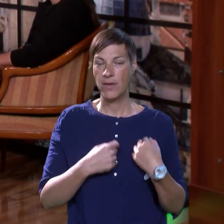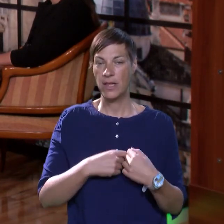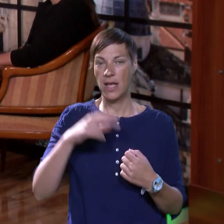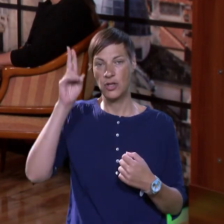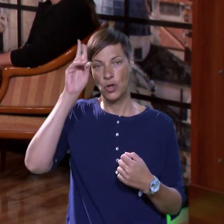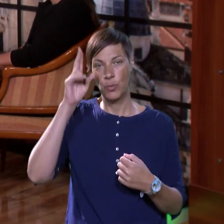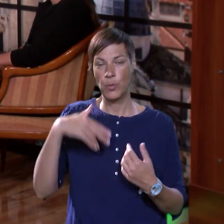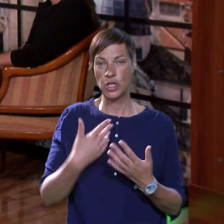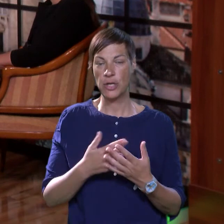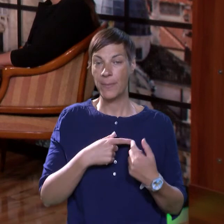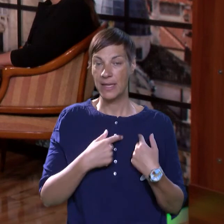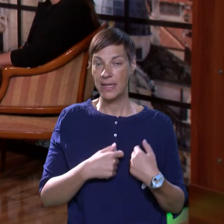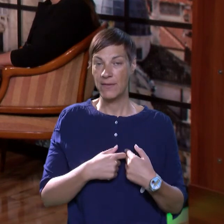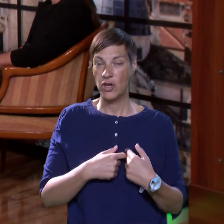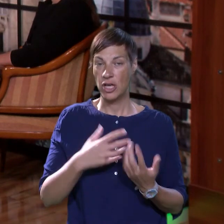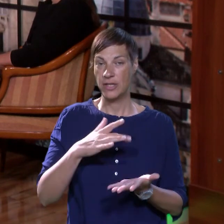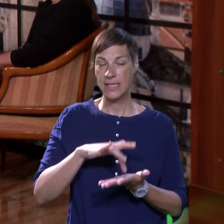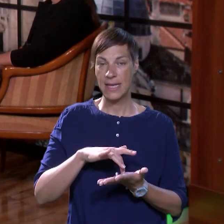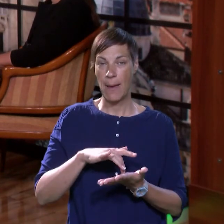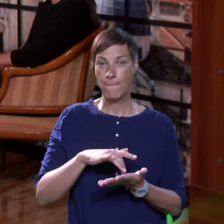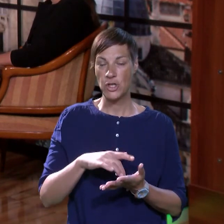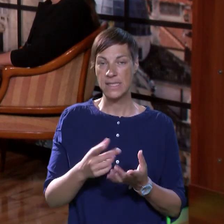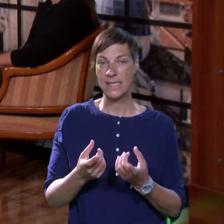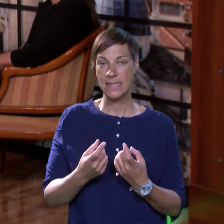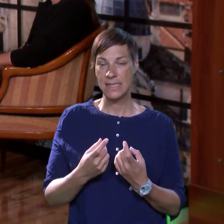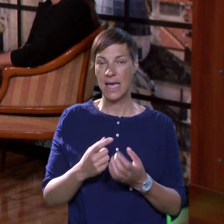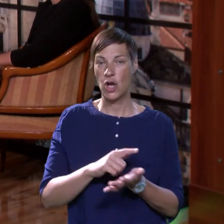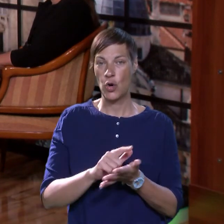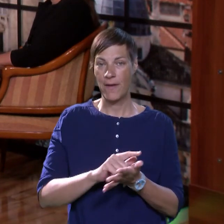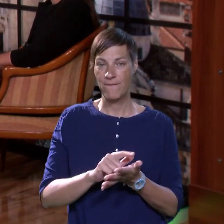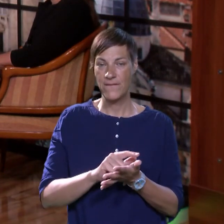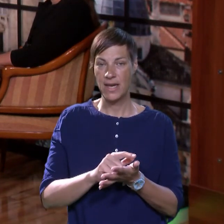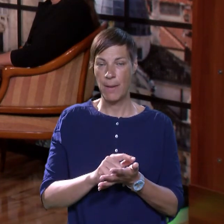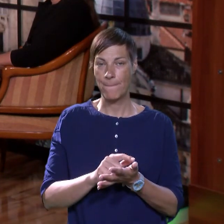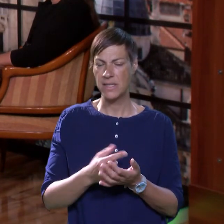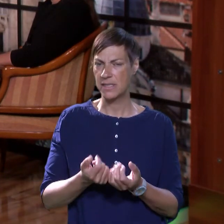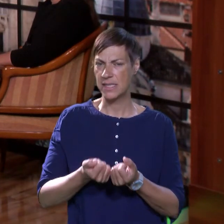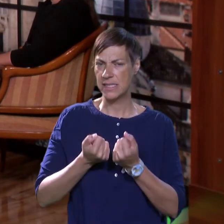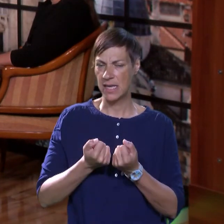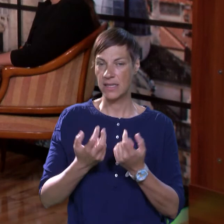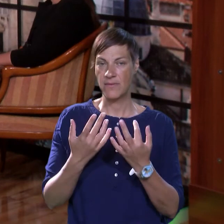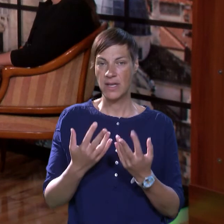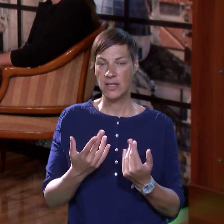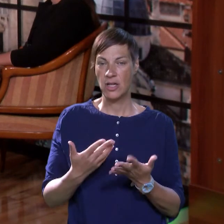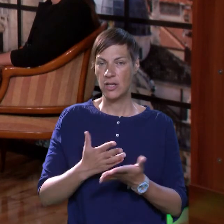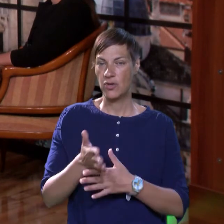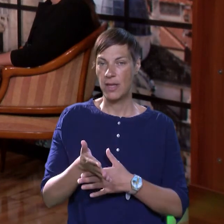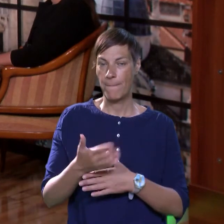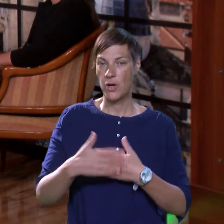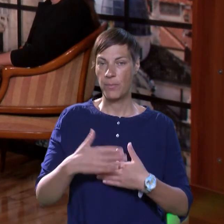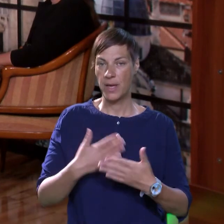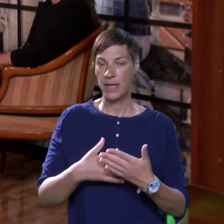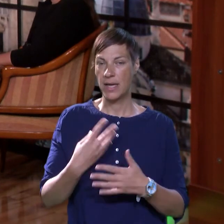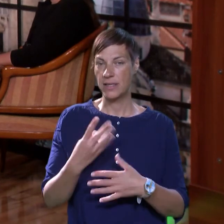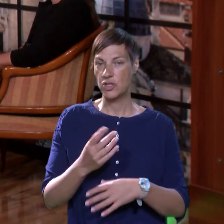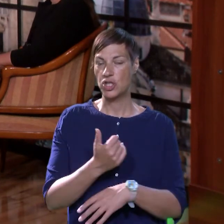volontera može biti i volonterska pozicija, ali ako je vremenski zahtjevna toliko da probijamo ove limite